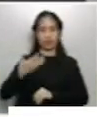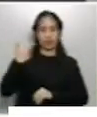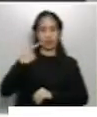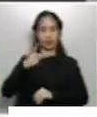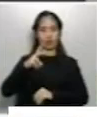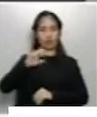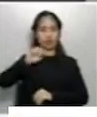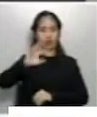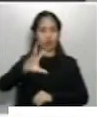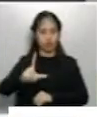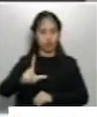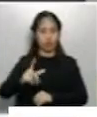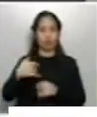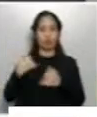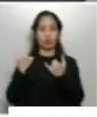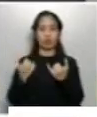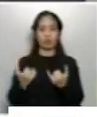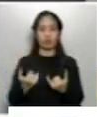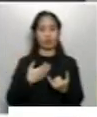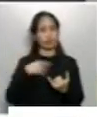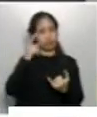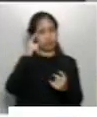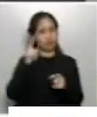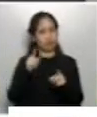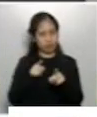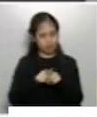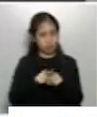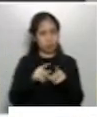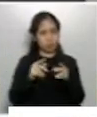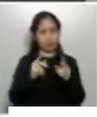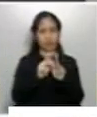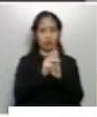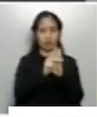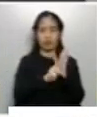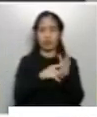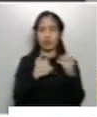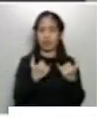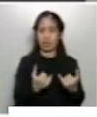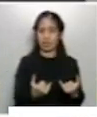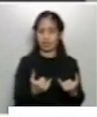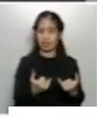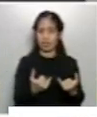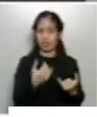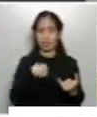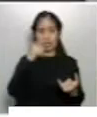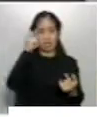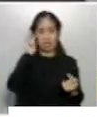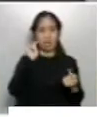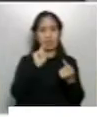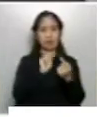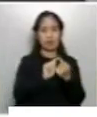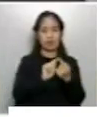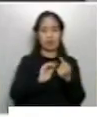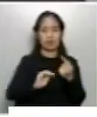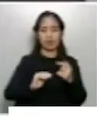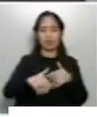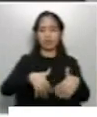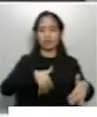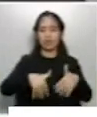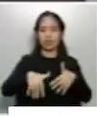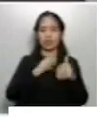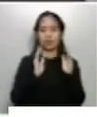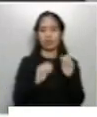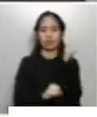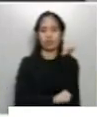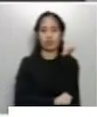วันนี้ผมก็เห็นว่ากฎหมายฉบับนี้แหละท่านคิดเพื่อพี่น้องคนยากคนจน